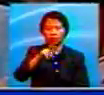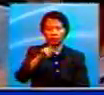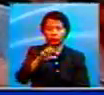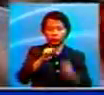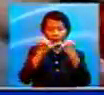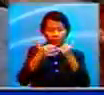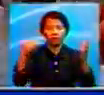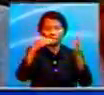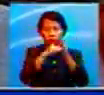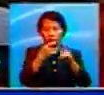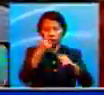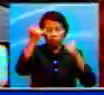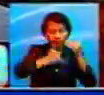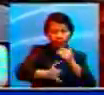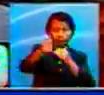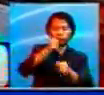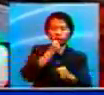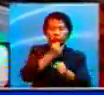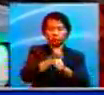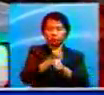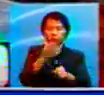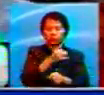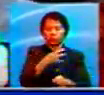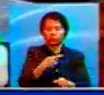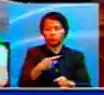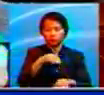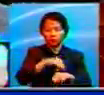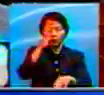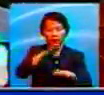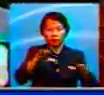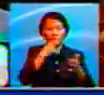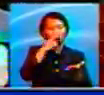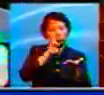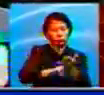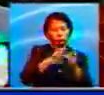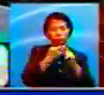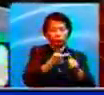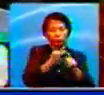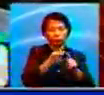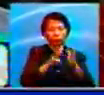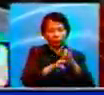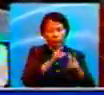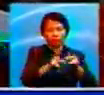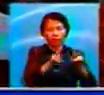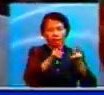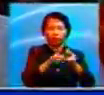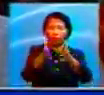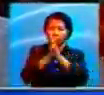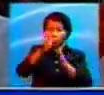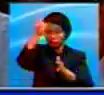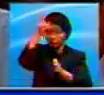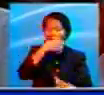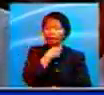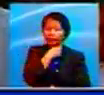skat daripada demo ni masuk buat kerja sementara, dan daripada ia akan buat surat mewakili orang kampung mohon dengan kerajaan negeri